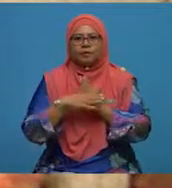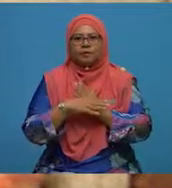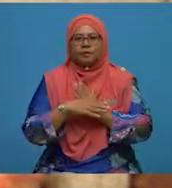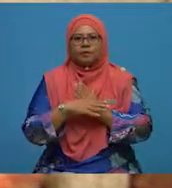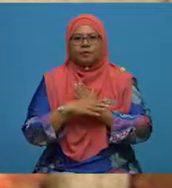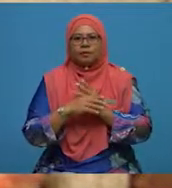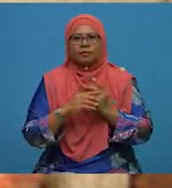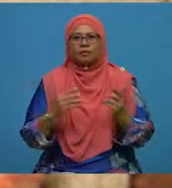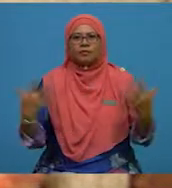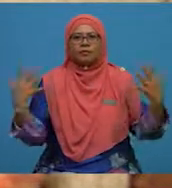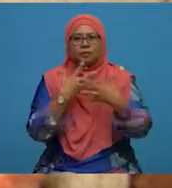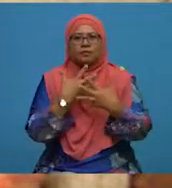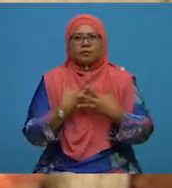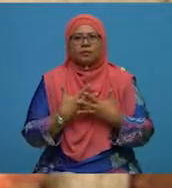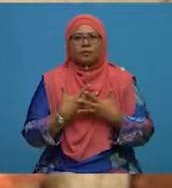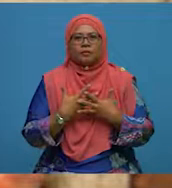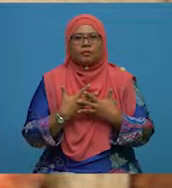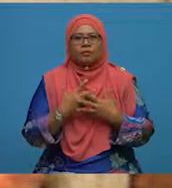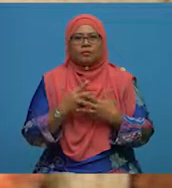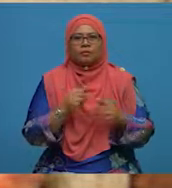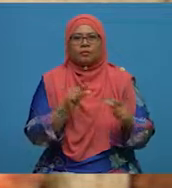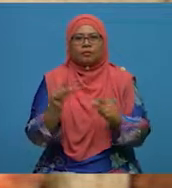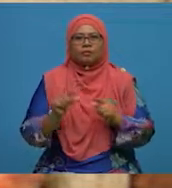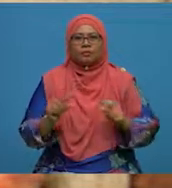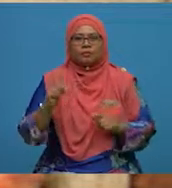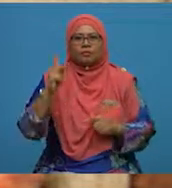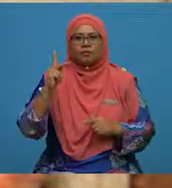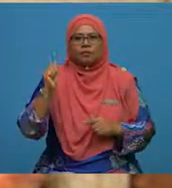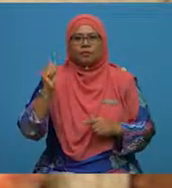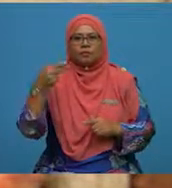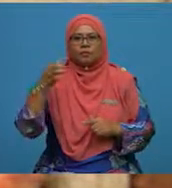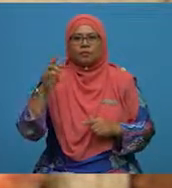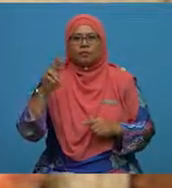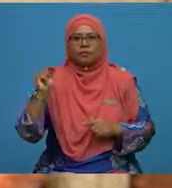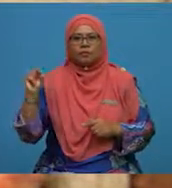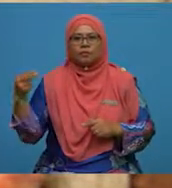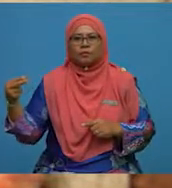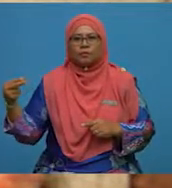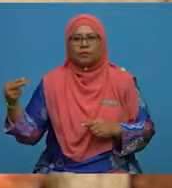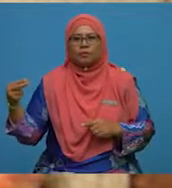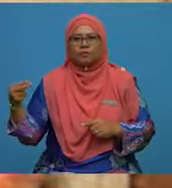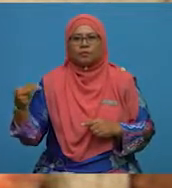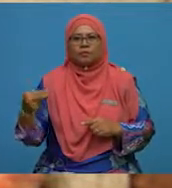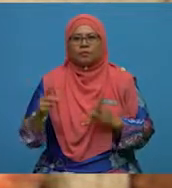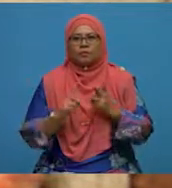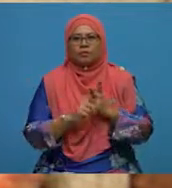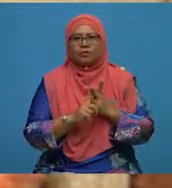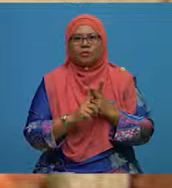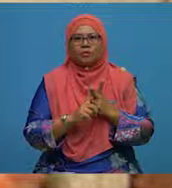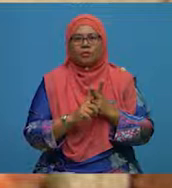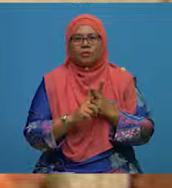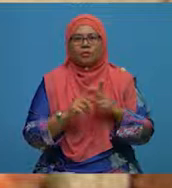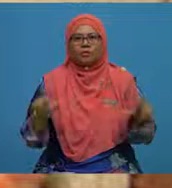pemberontakan Kaherah kedua yang berlaku pada 20 Mac hingga